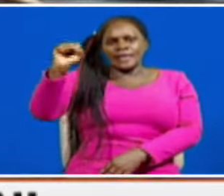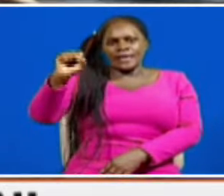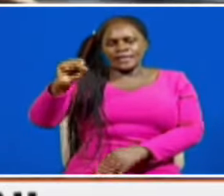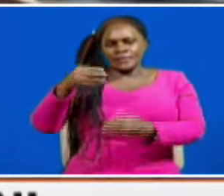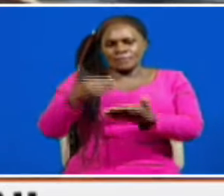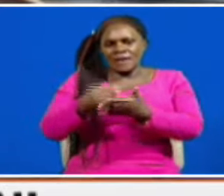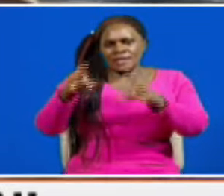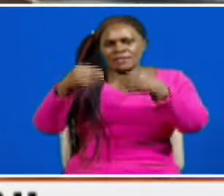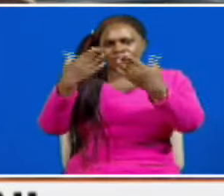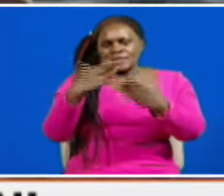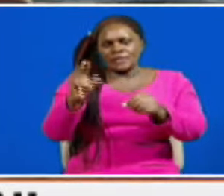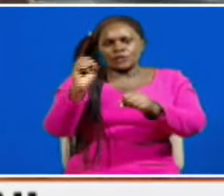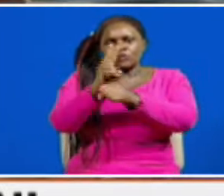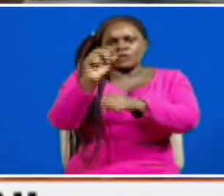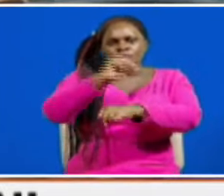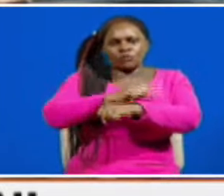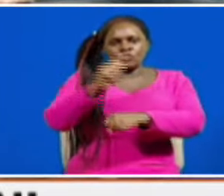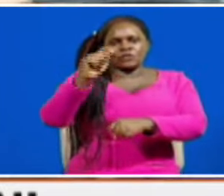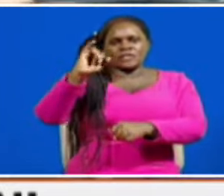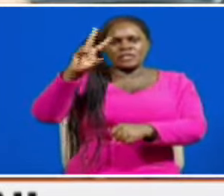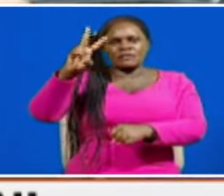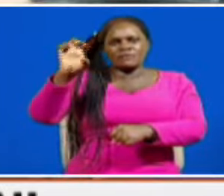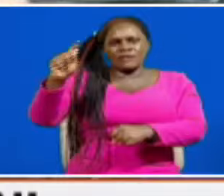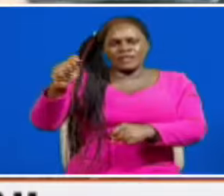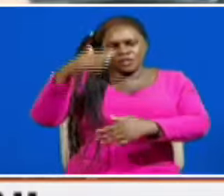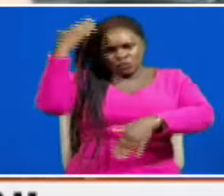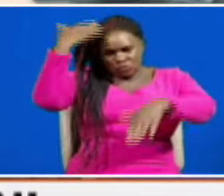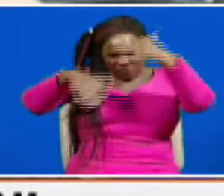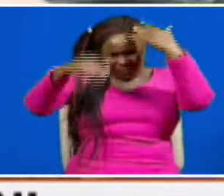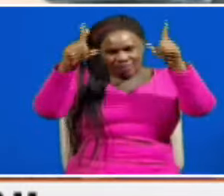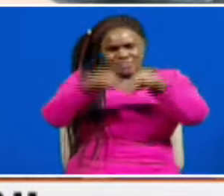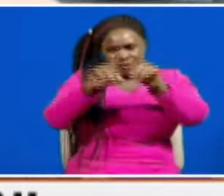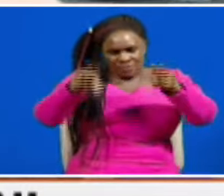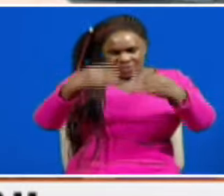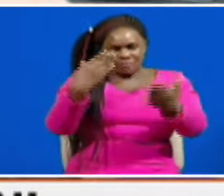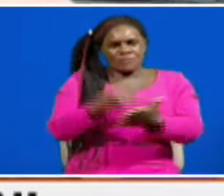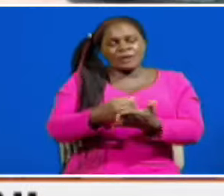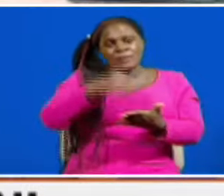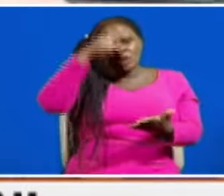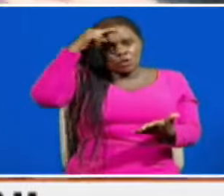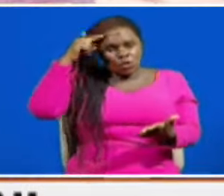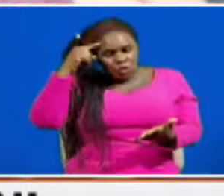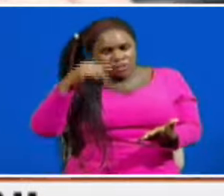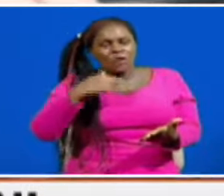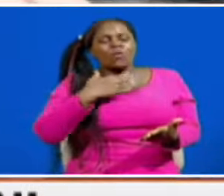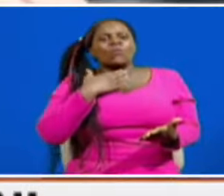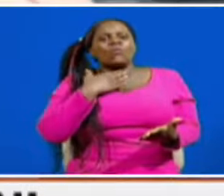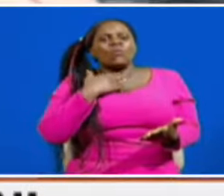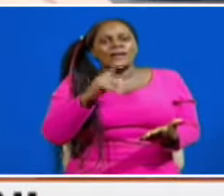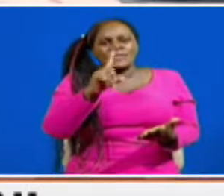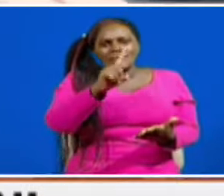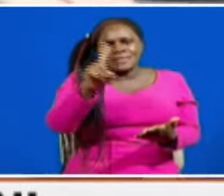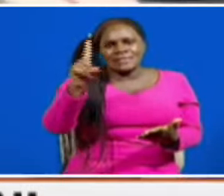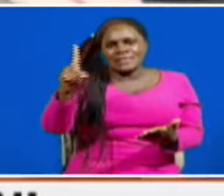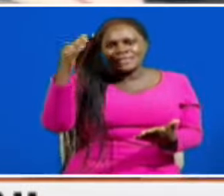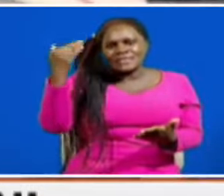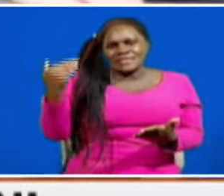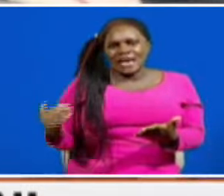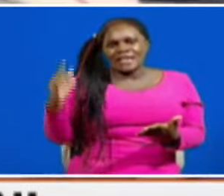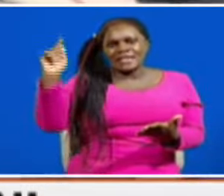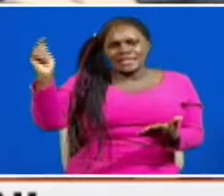secondary hiv tet nam hi university nam hi kwa sabu tunak kila mtoto wa